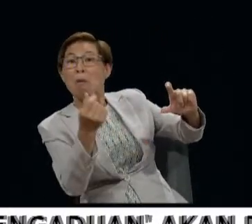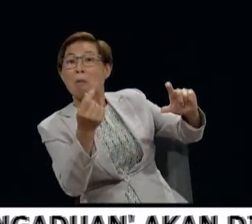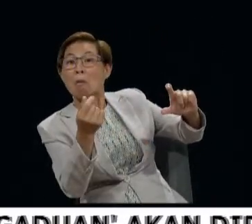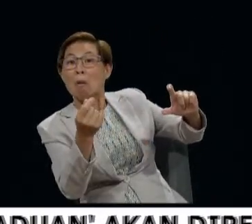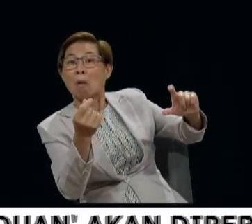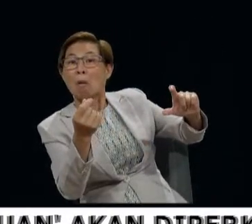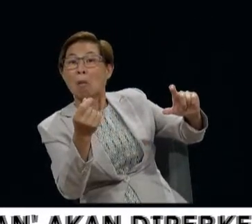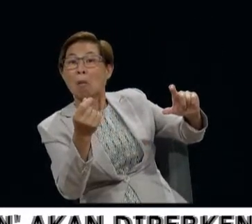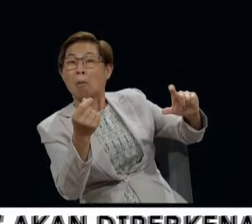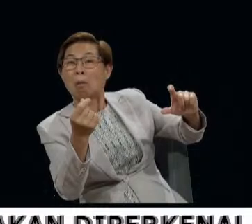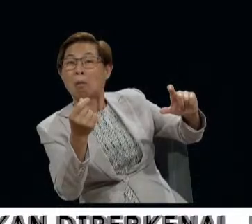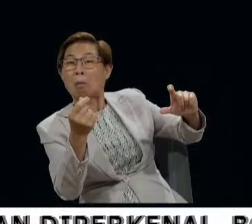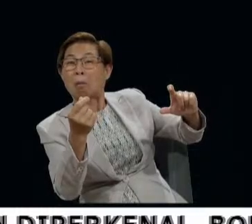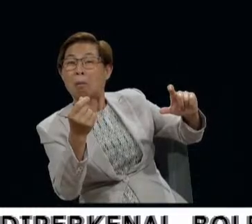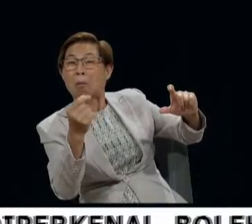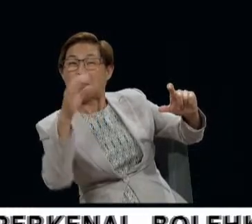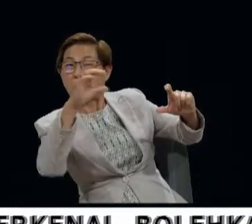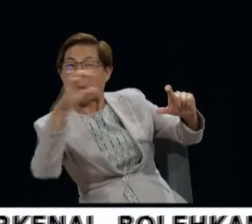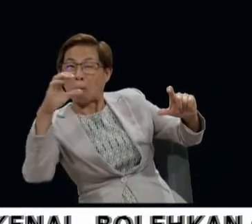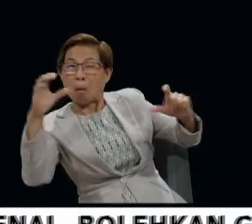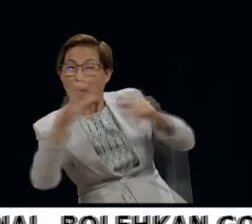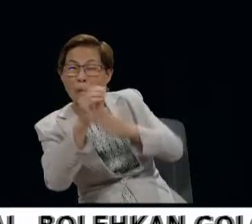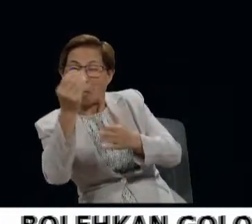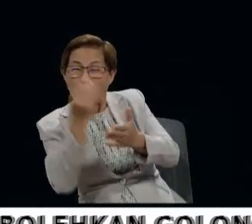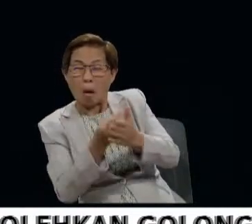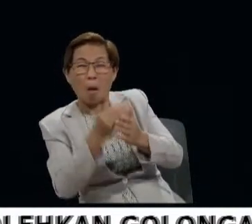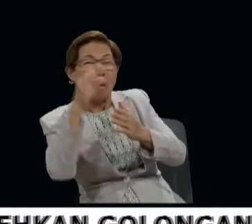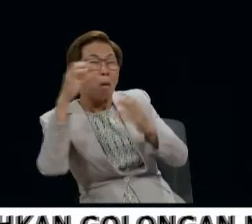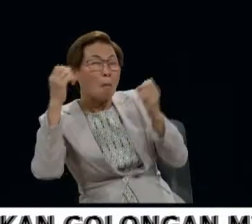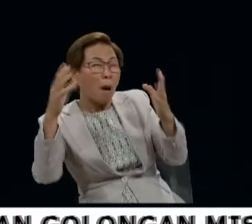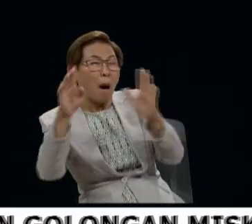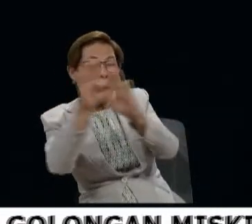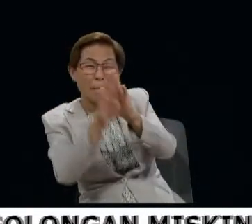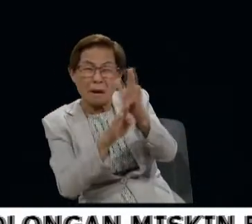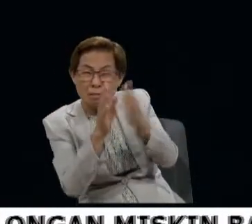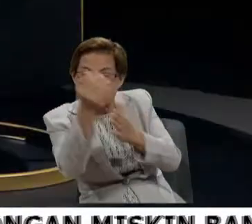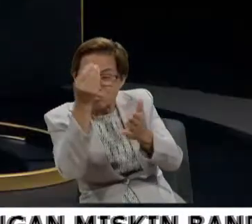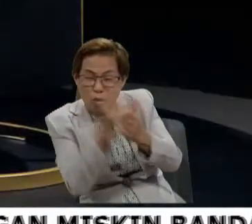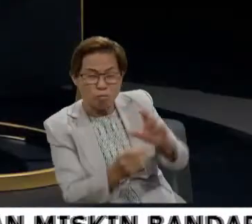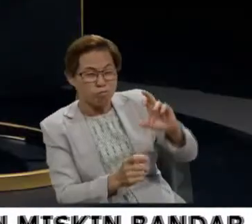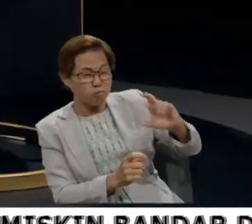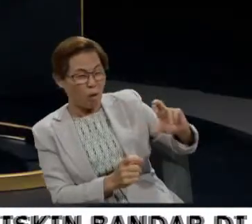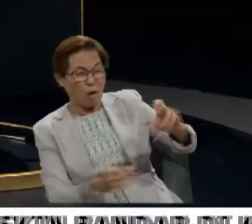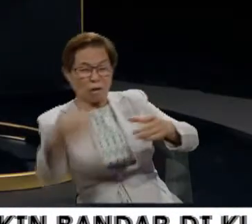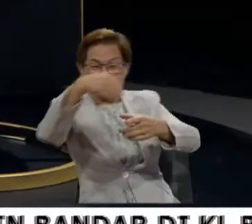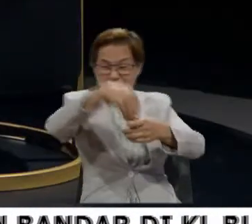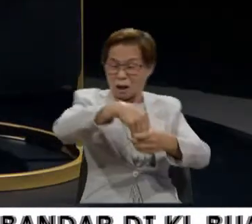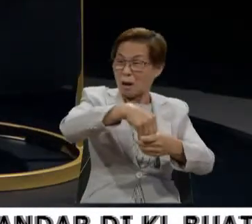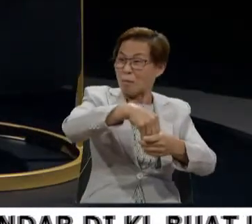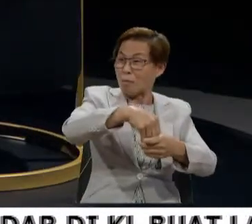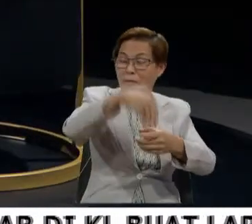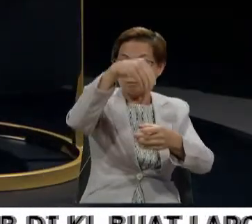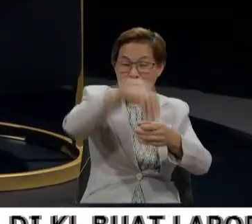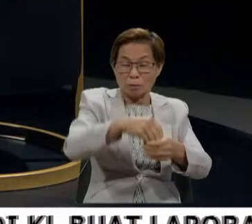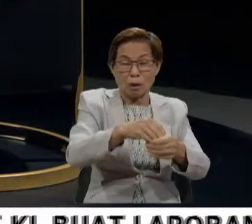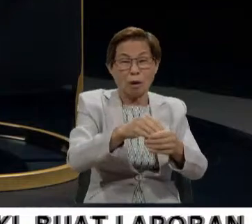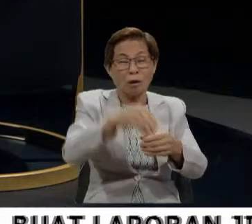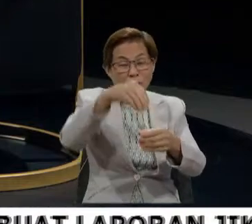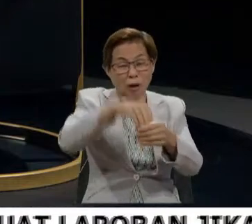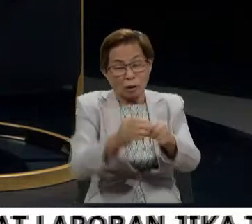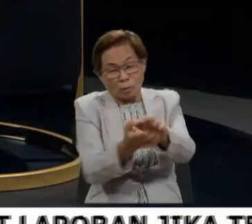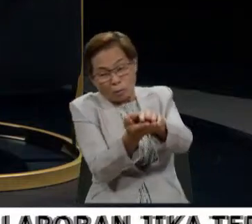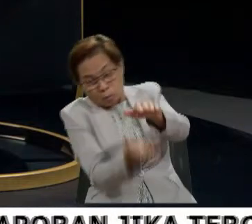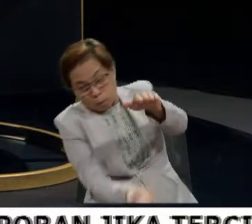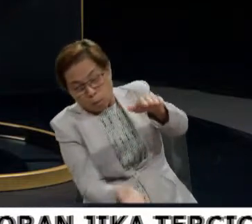ratusan ratusan bilion Rit Ya dan di dalamnya terkandung untuk